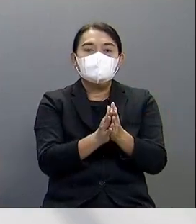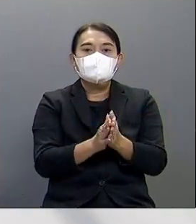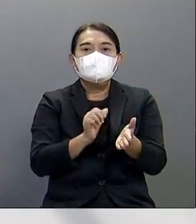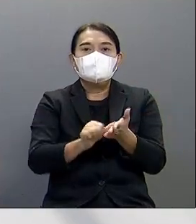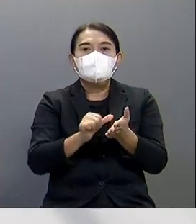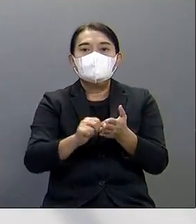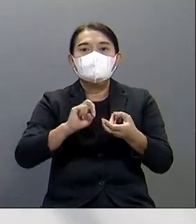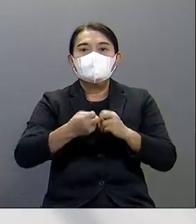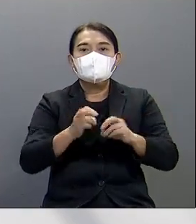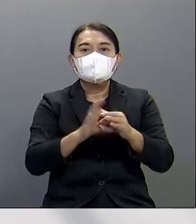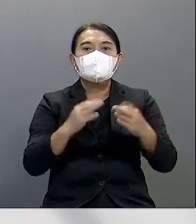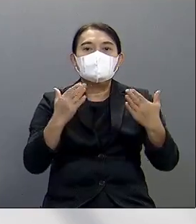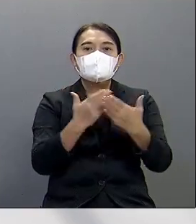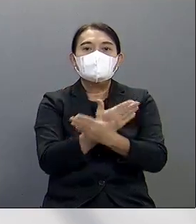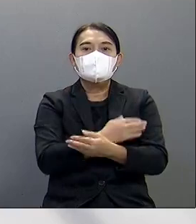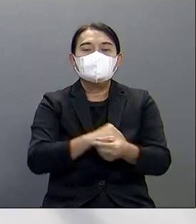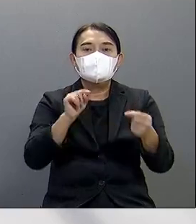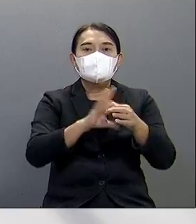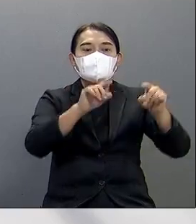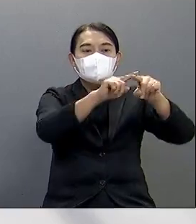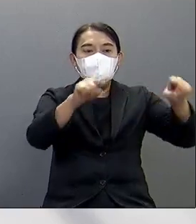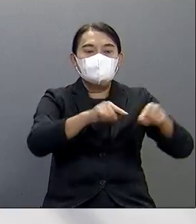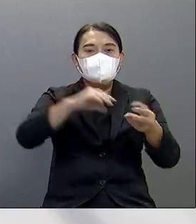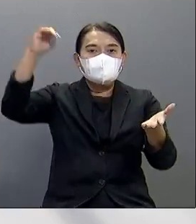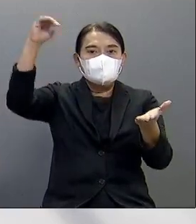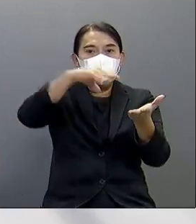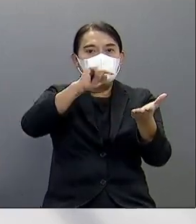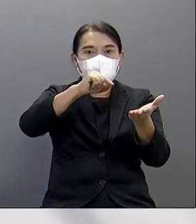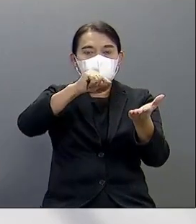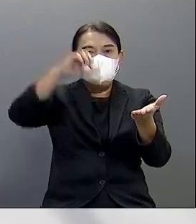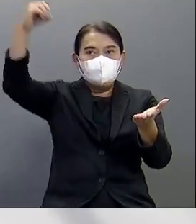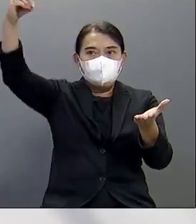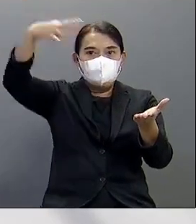ำก็คือการเปลี่ยนให้เป็นระบบโซลาร์เซลล์นะคะเพื่อป้องกันปัญหาไฟดูดให้เกิดขึ้นอีกค่ะ